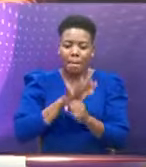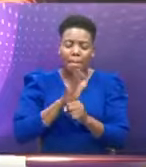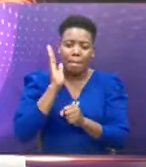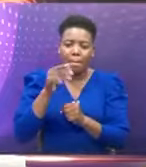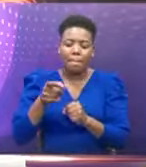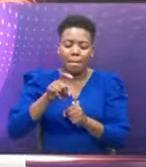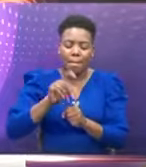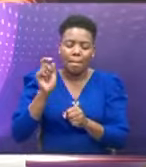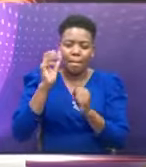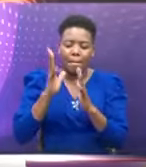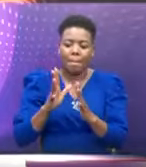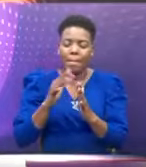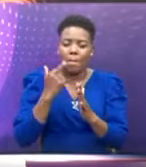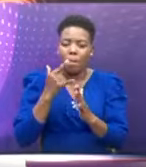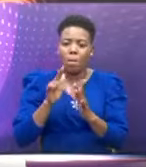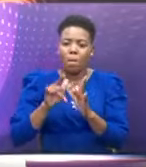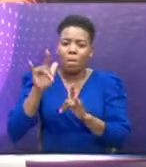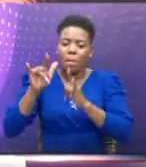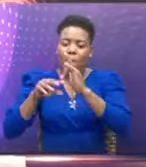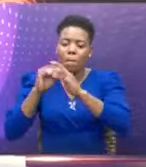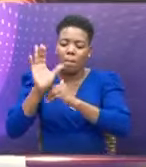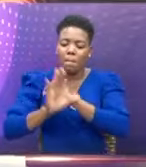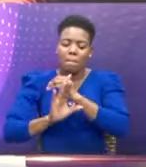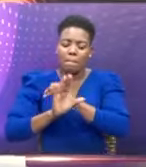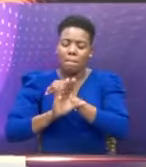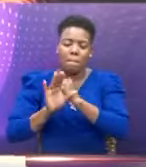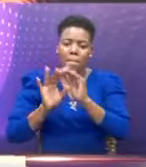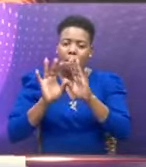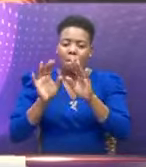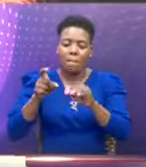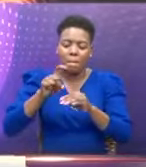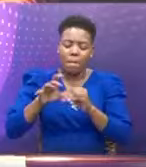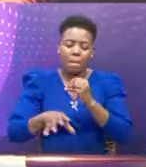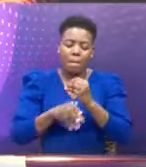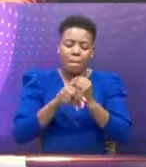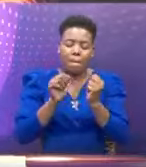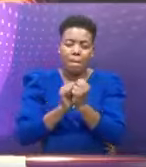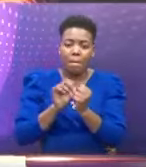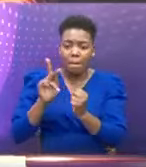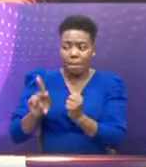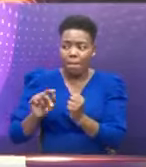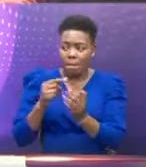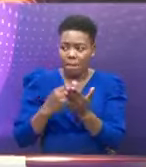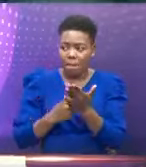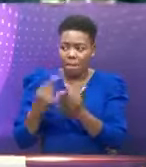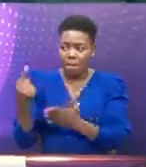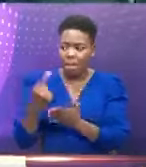Kenya madhi manyo tije pinje maoko nyaka 10,000 juma ka juma.